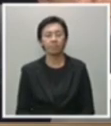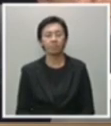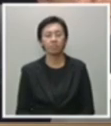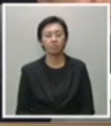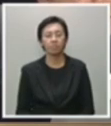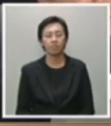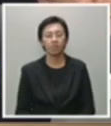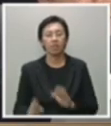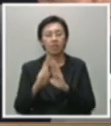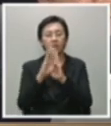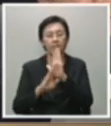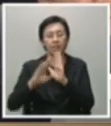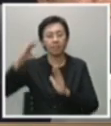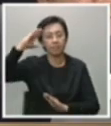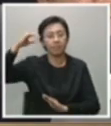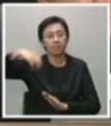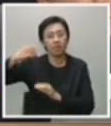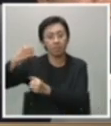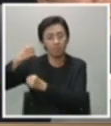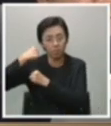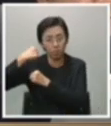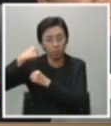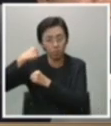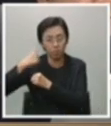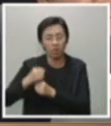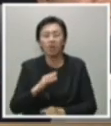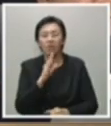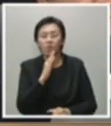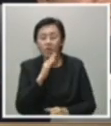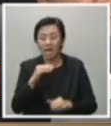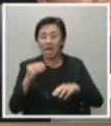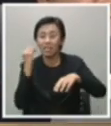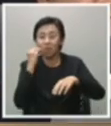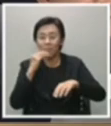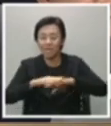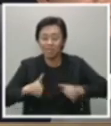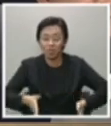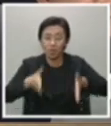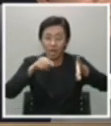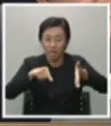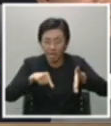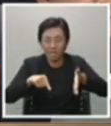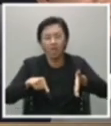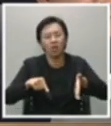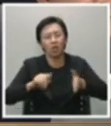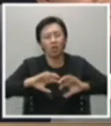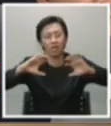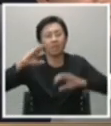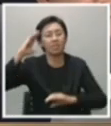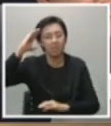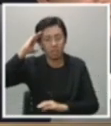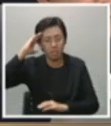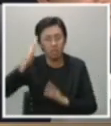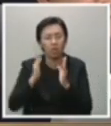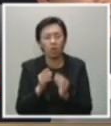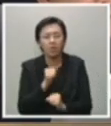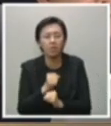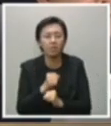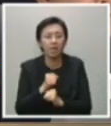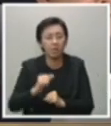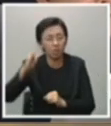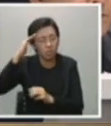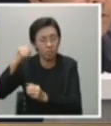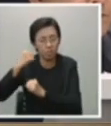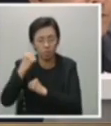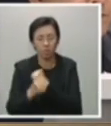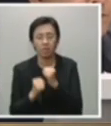ตามระเบียบกองทัพบกว่าด้วยการเข้าพักอาศัยในอาคารบ้านพักของข้าราชการและลูกจ้างในสังกัดกองทัพบกพุ